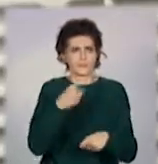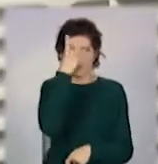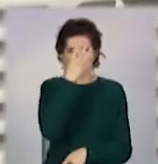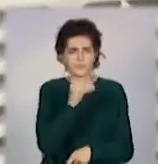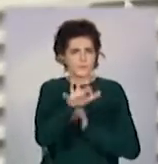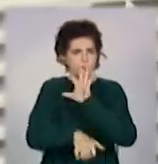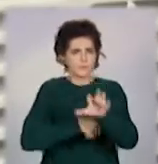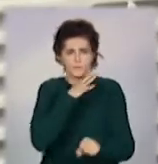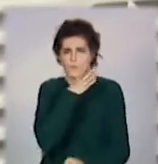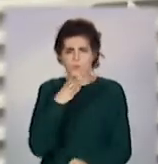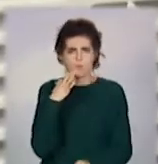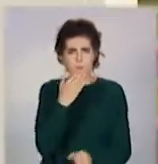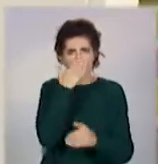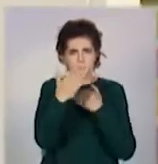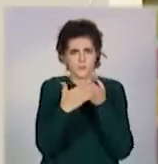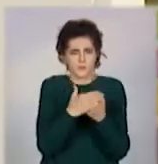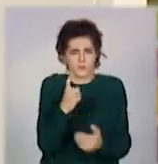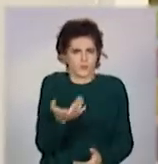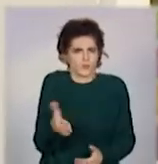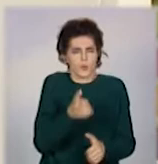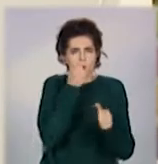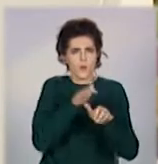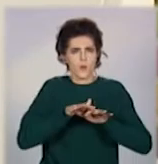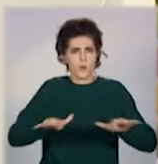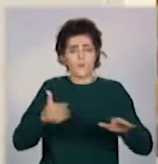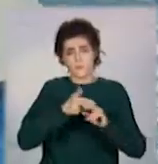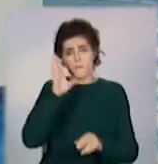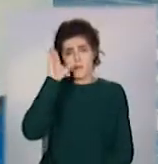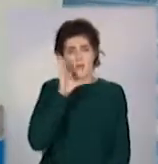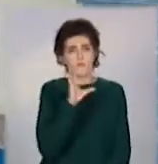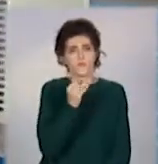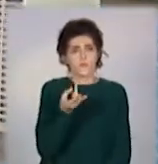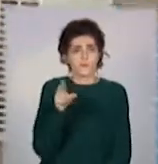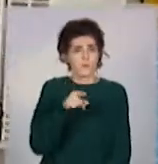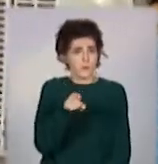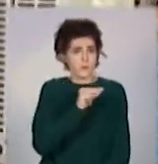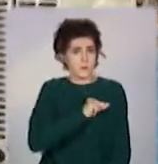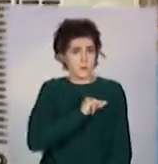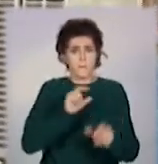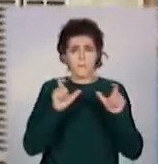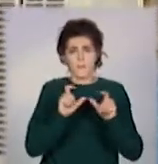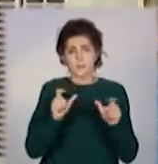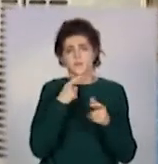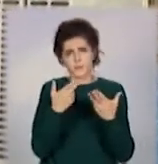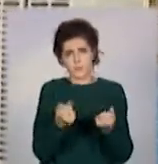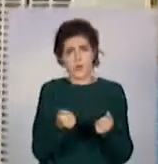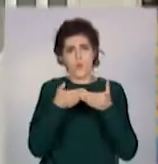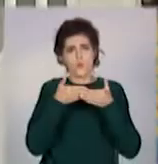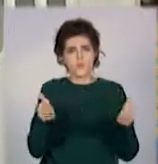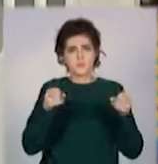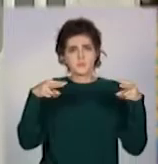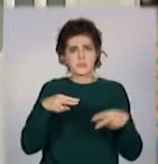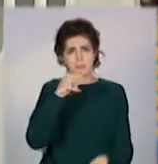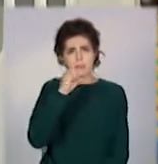зо три десятки обігрівачів, підрахував Віктор, він консультант. Каже, є прилади з відкритим теном. Вони дешевші, бо